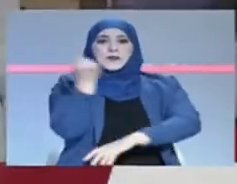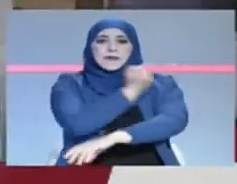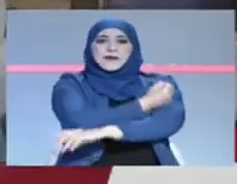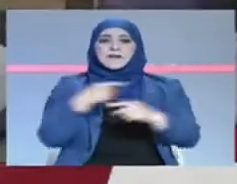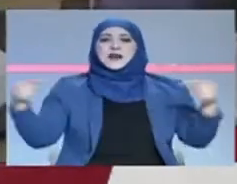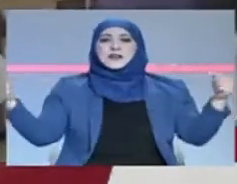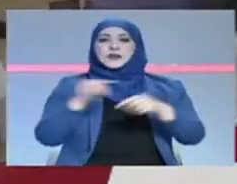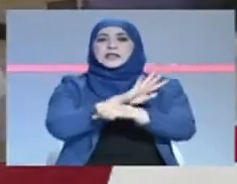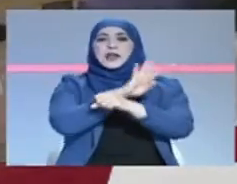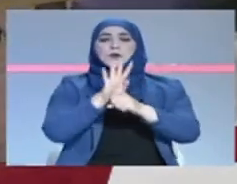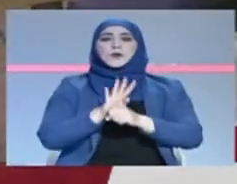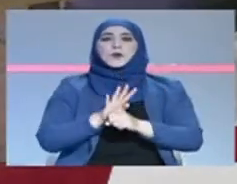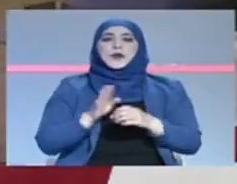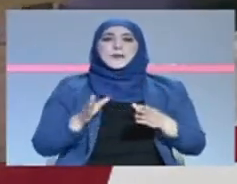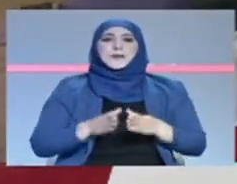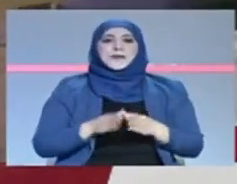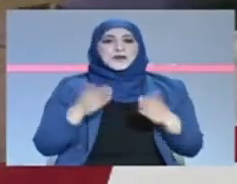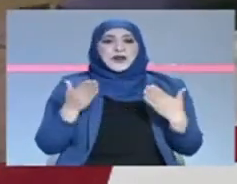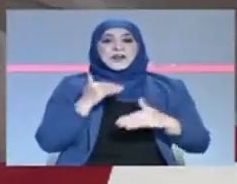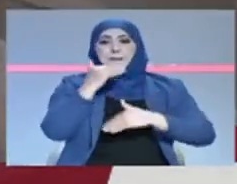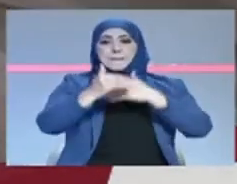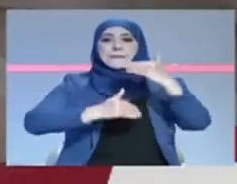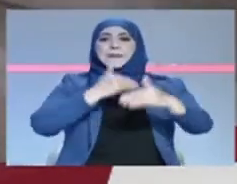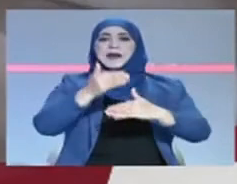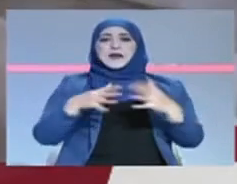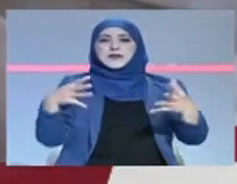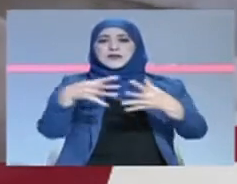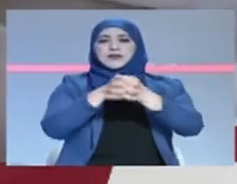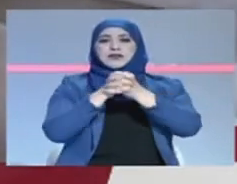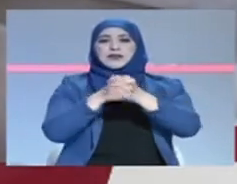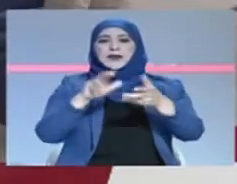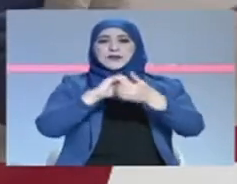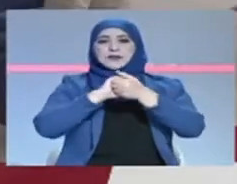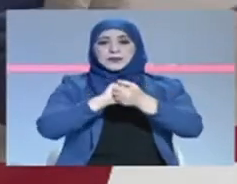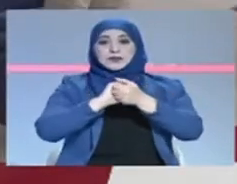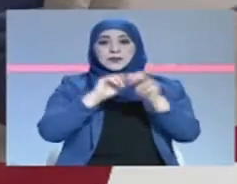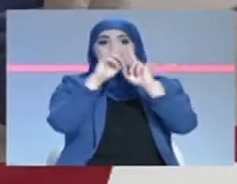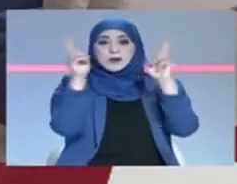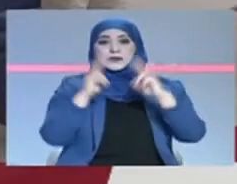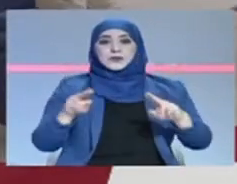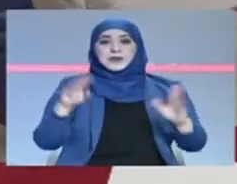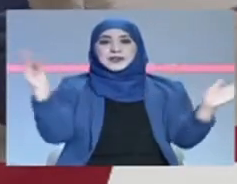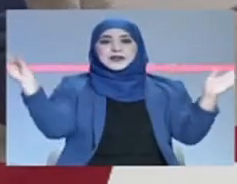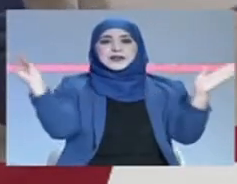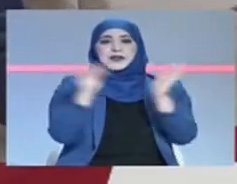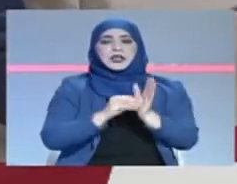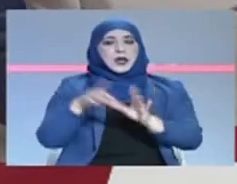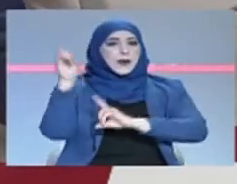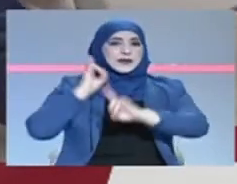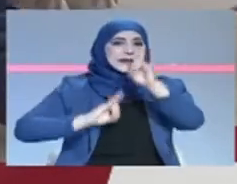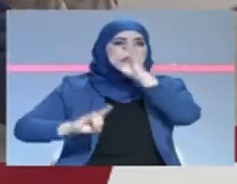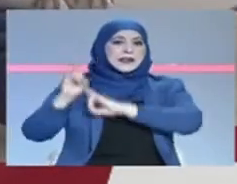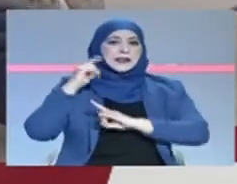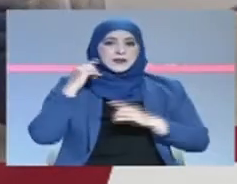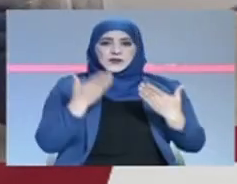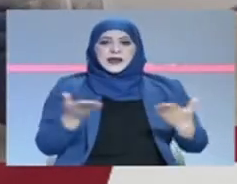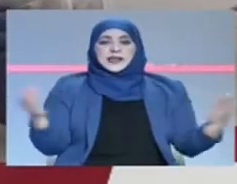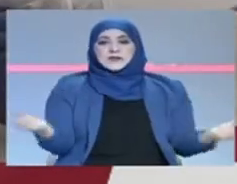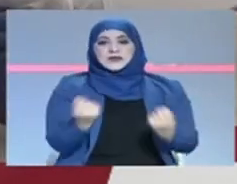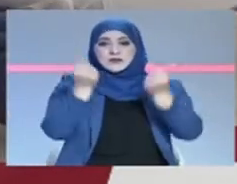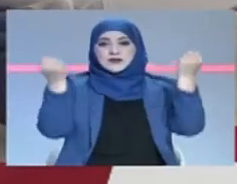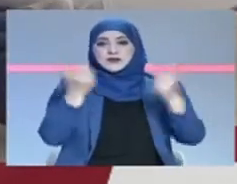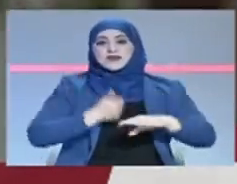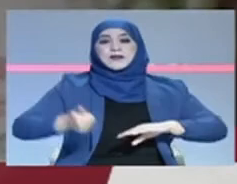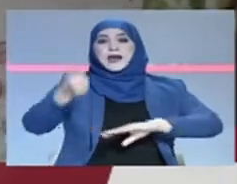وباء كوفيد-19 في خطوة وحدة وتضامن دولي سيسجلها حتما التاريخ. وعن هذه الحملة قالت